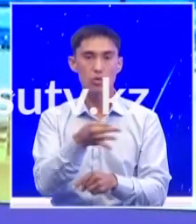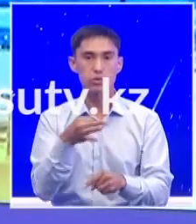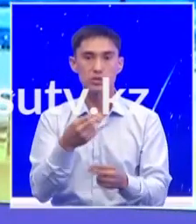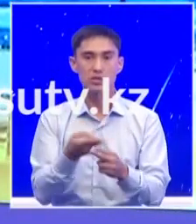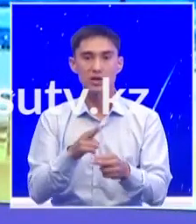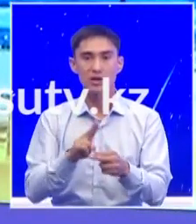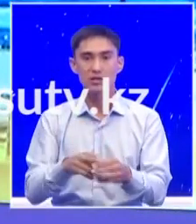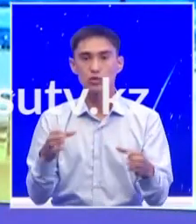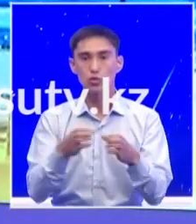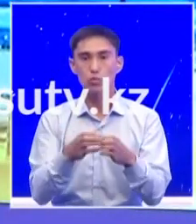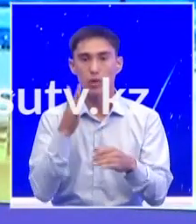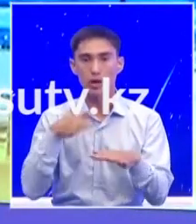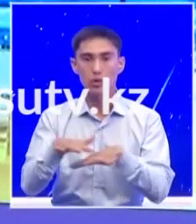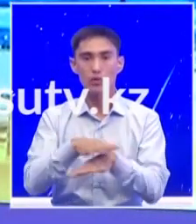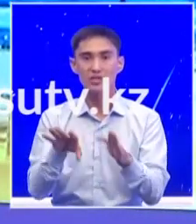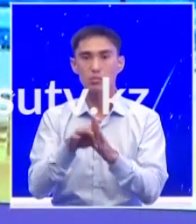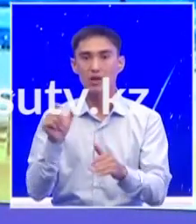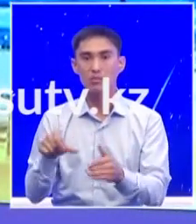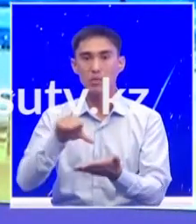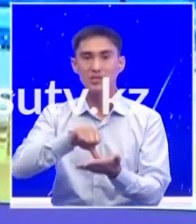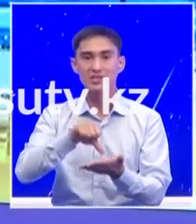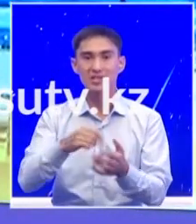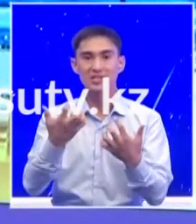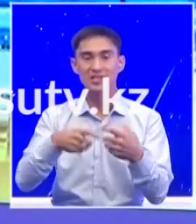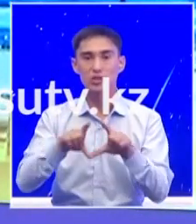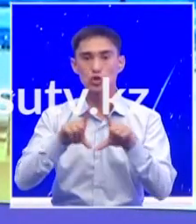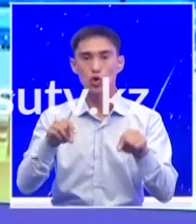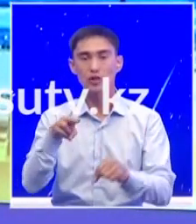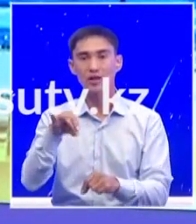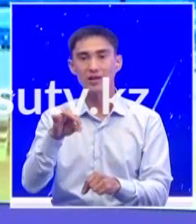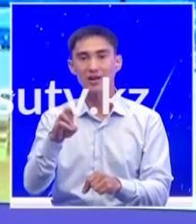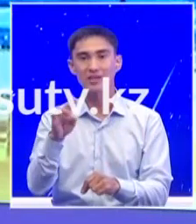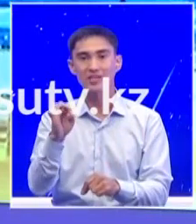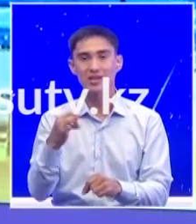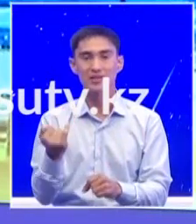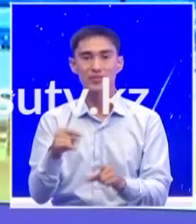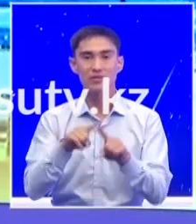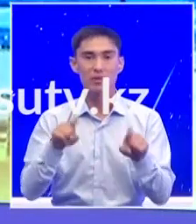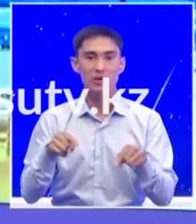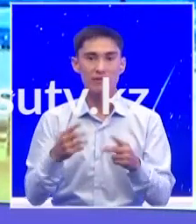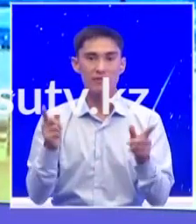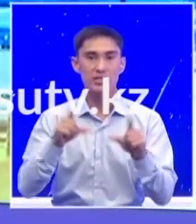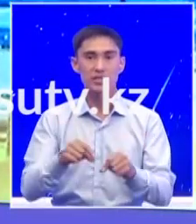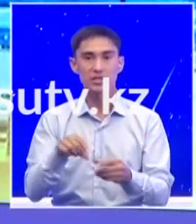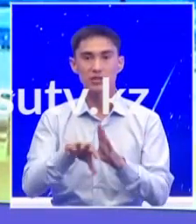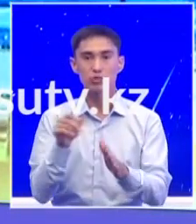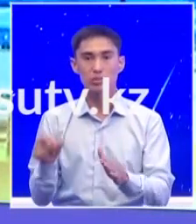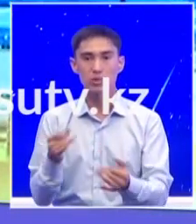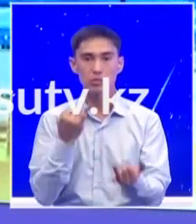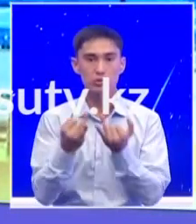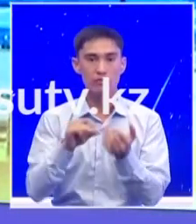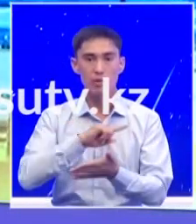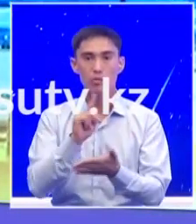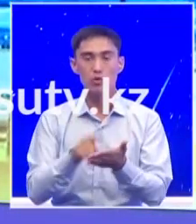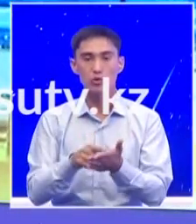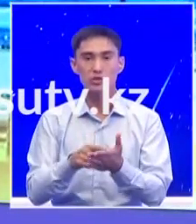области. На этот раз группа народных избранников посетила средние школы в Талгаре и Каскелене. В рамках визита депутатами были обсуждены